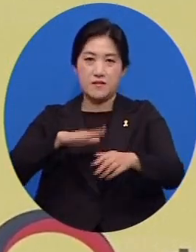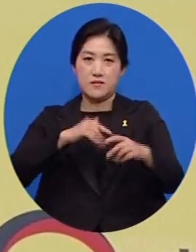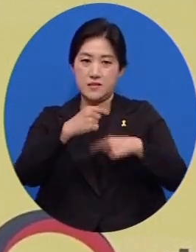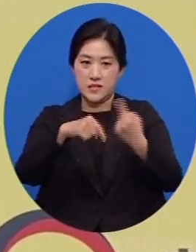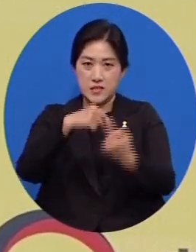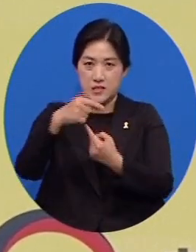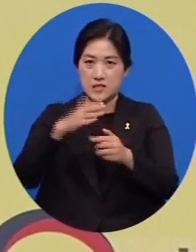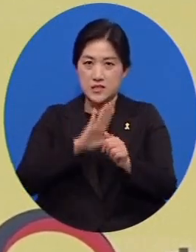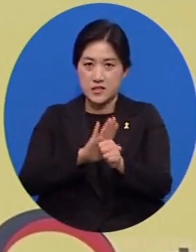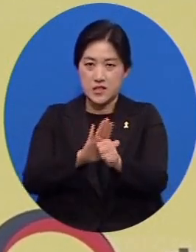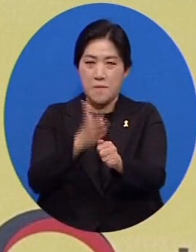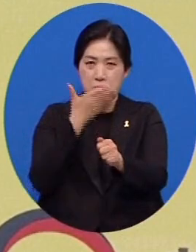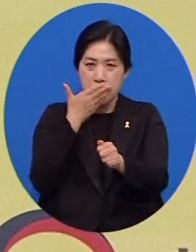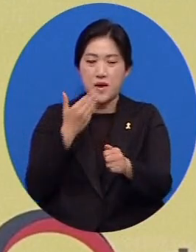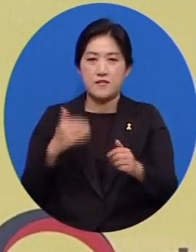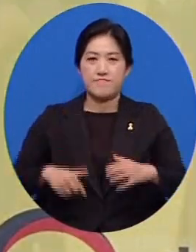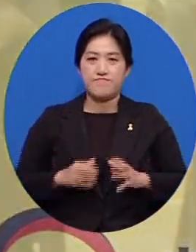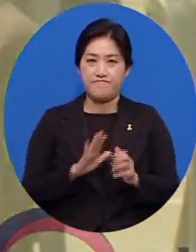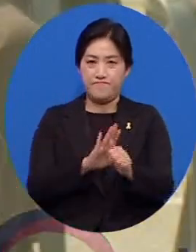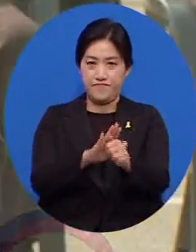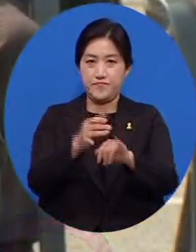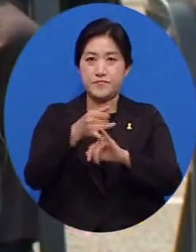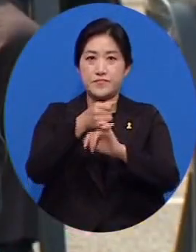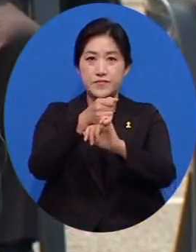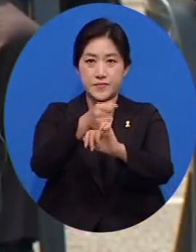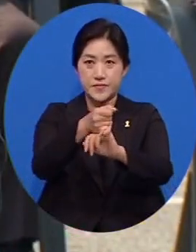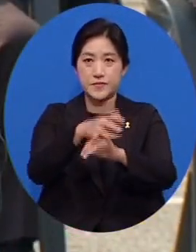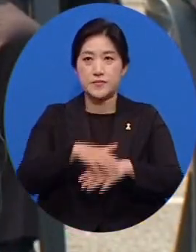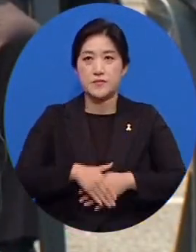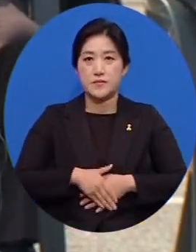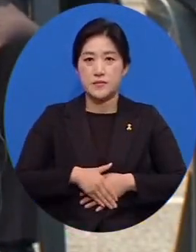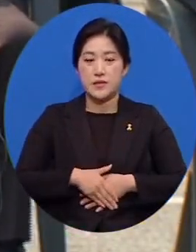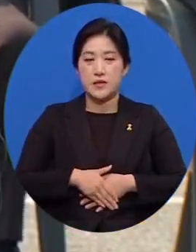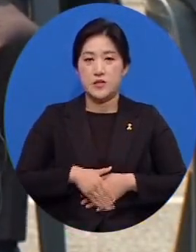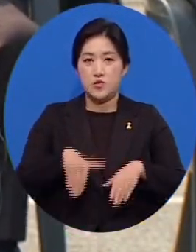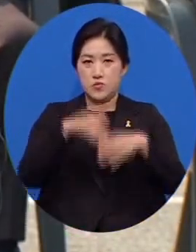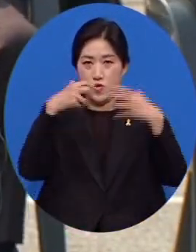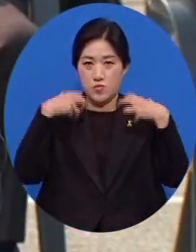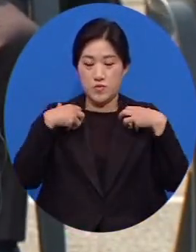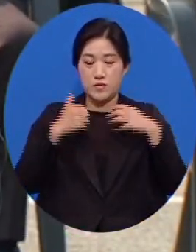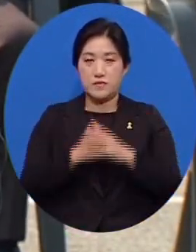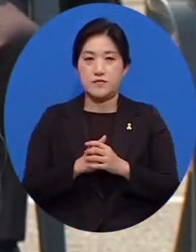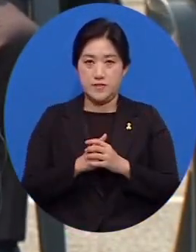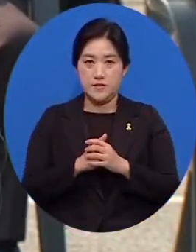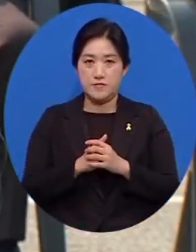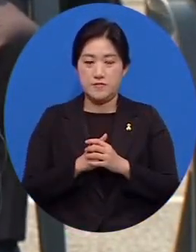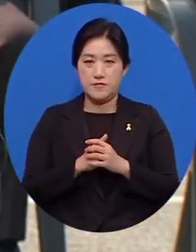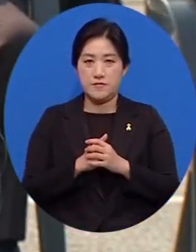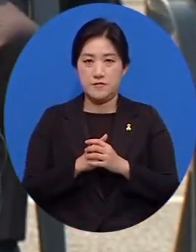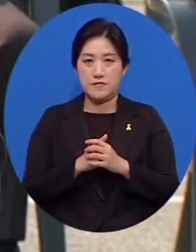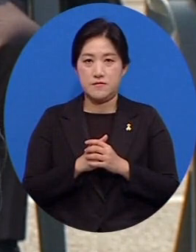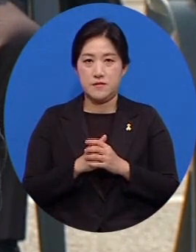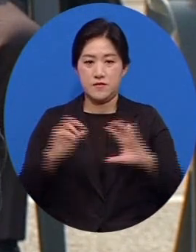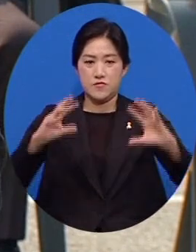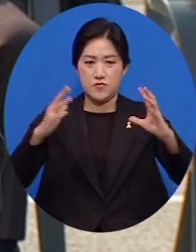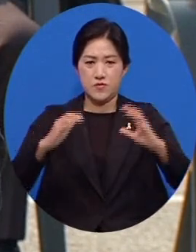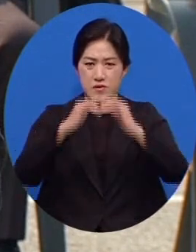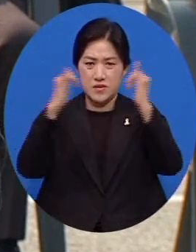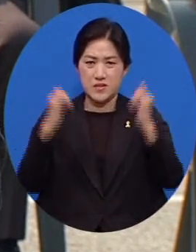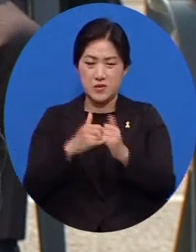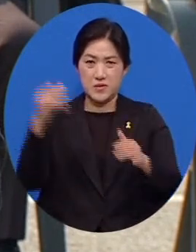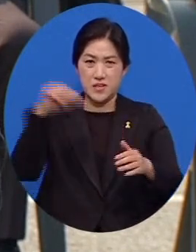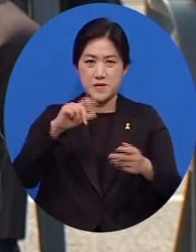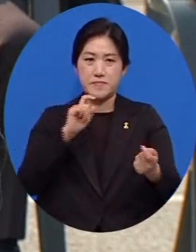지원하고 협력하겠습니다. 우리 정부는 국가사회적 재난 앞에 국민의